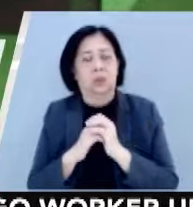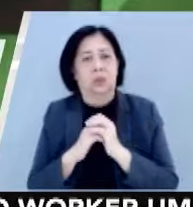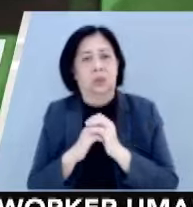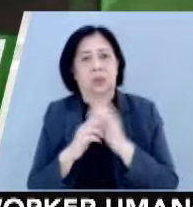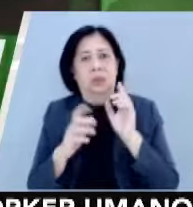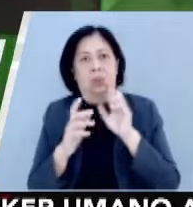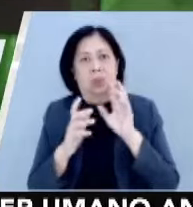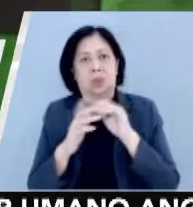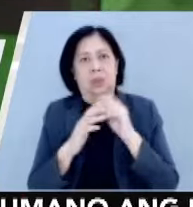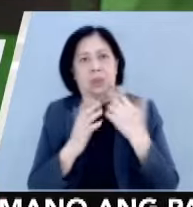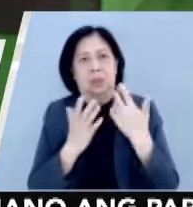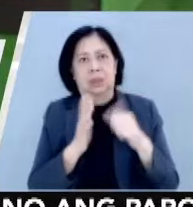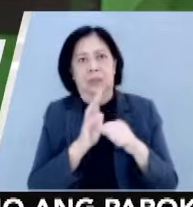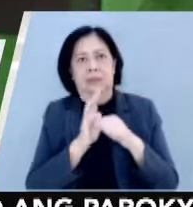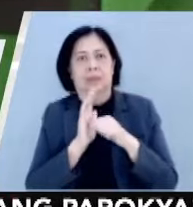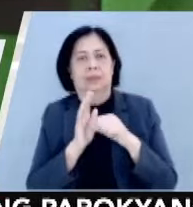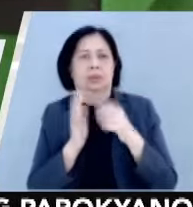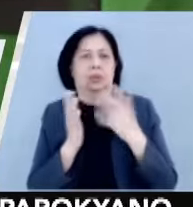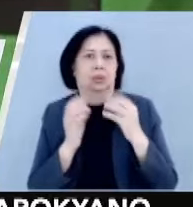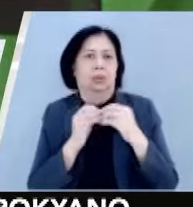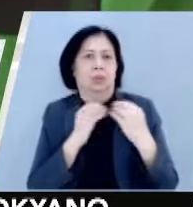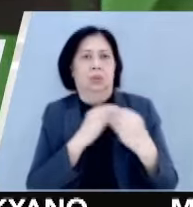mag-a-attract ng infection,